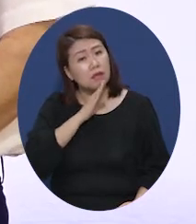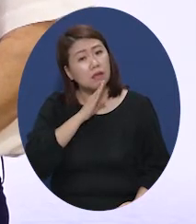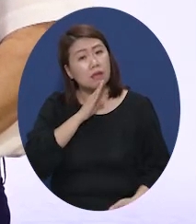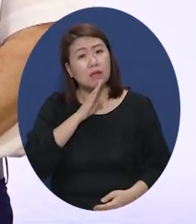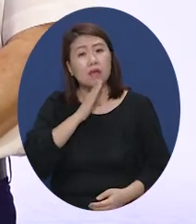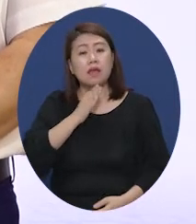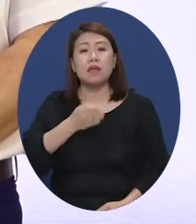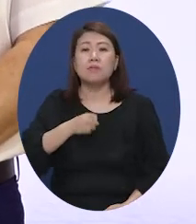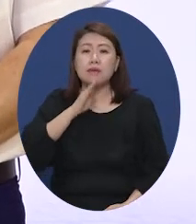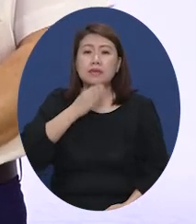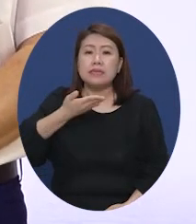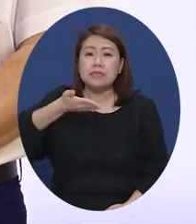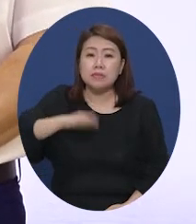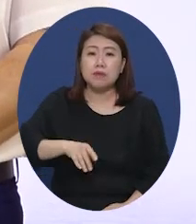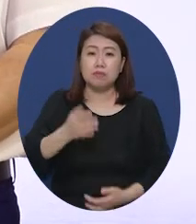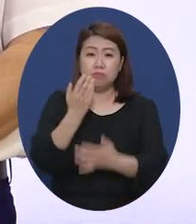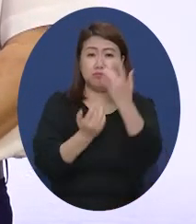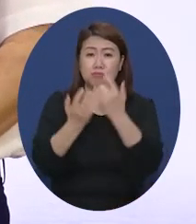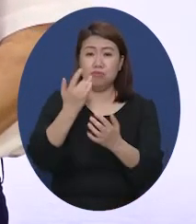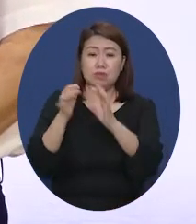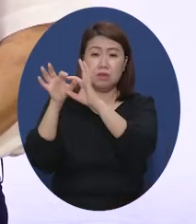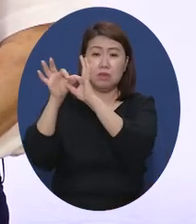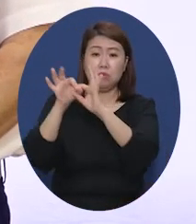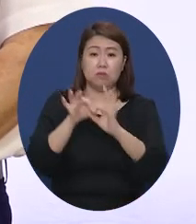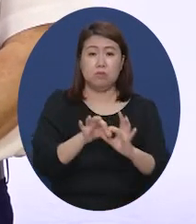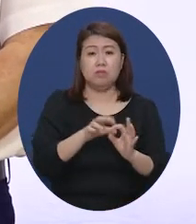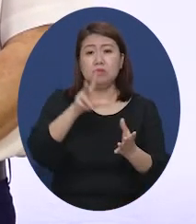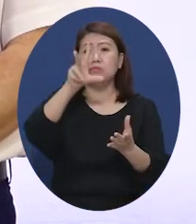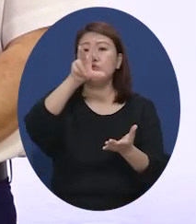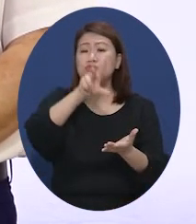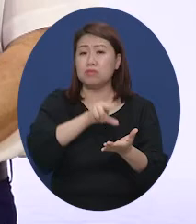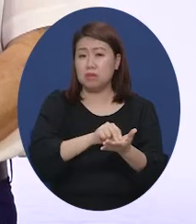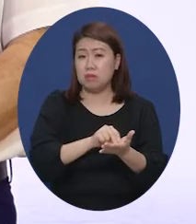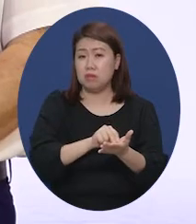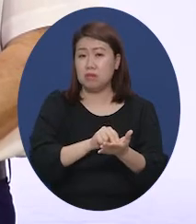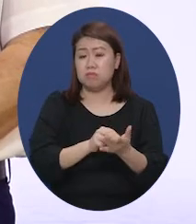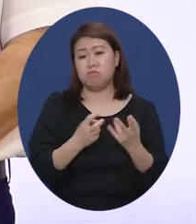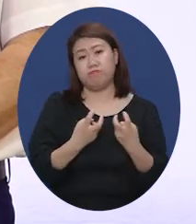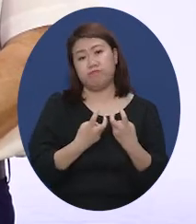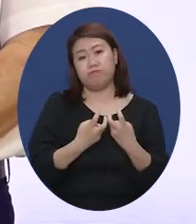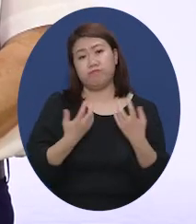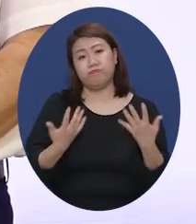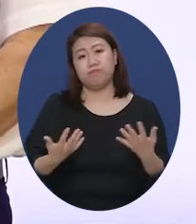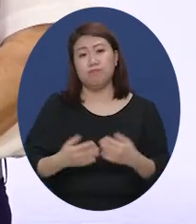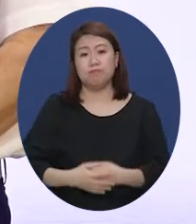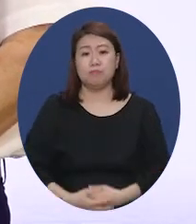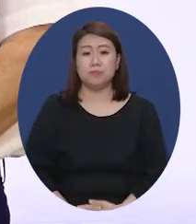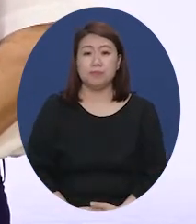할지라도 저렇게 계속 산불이 나가면 그 허파가 어떻게 되겠습니까? 그죠?